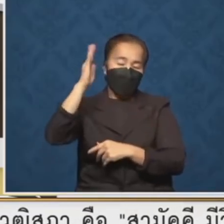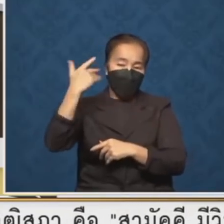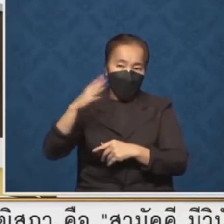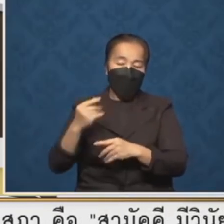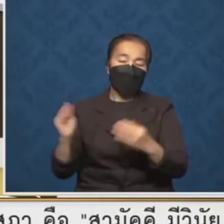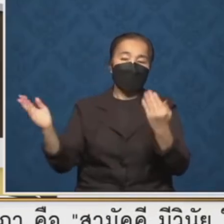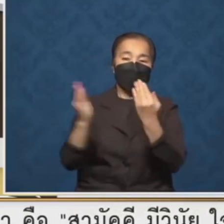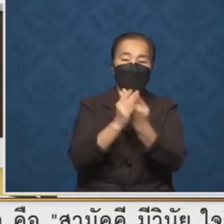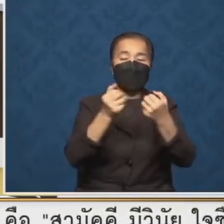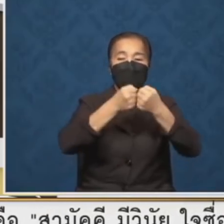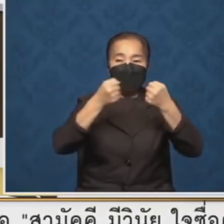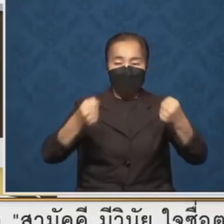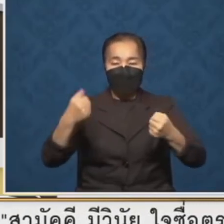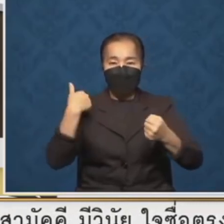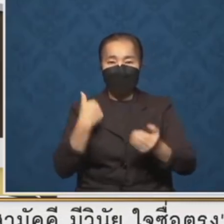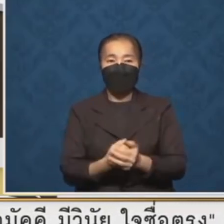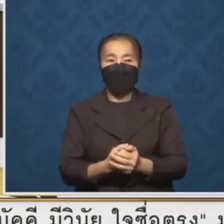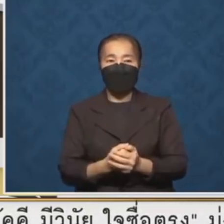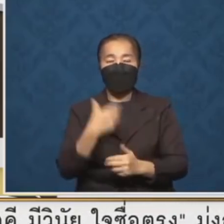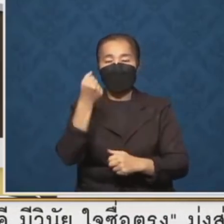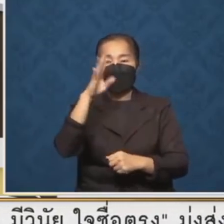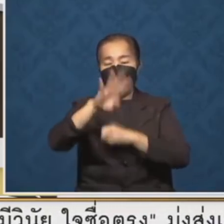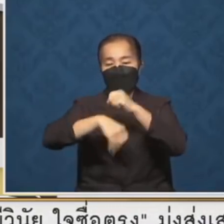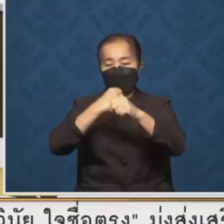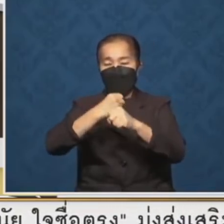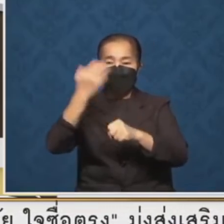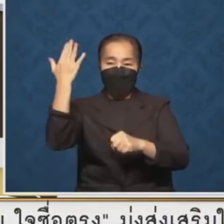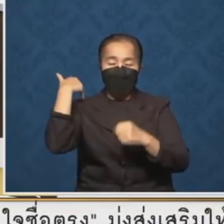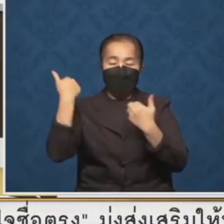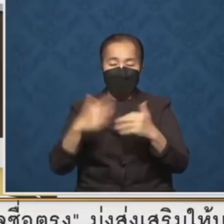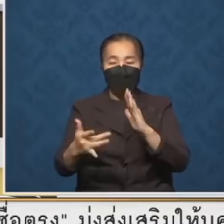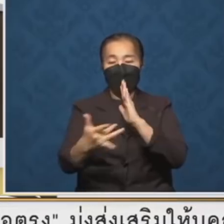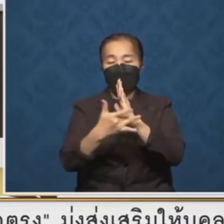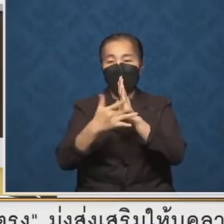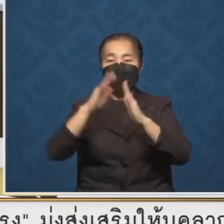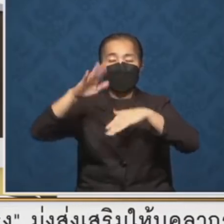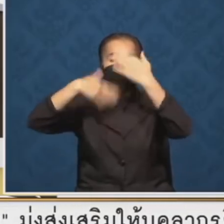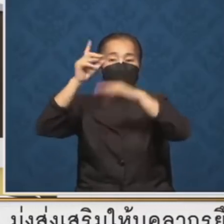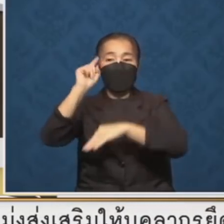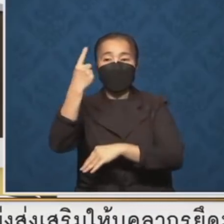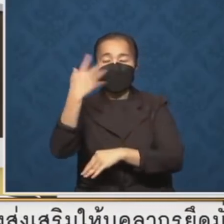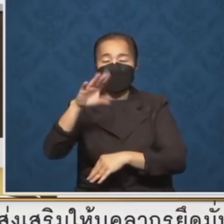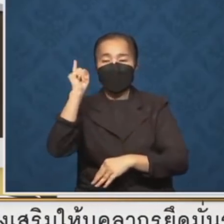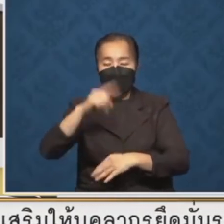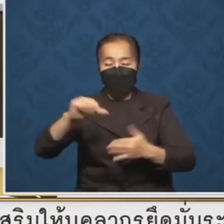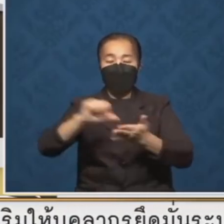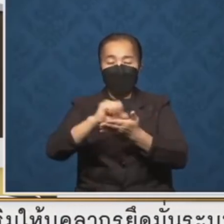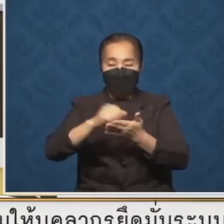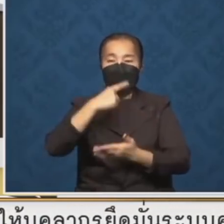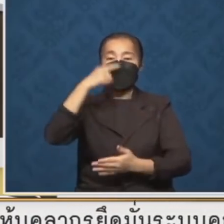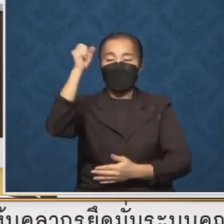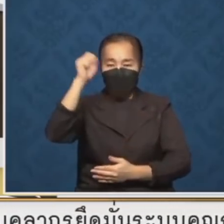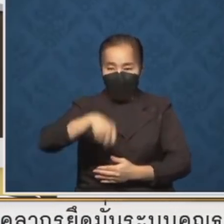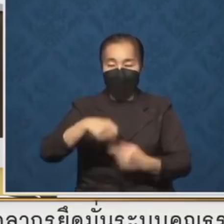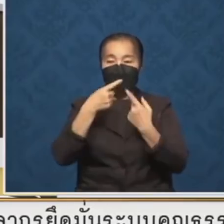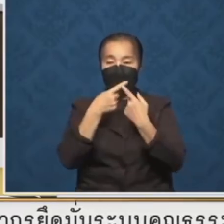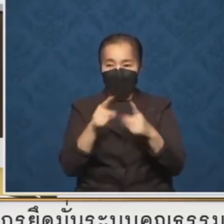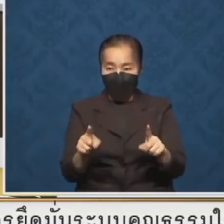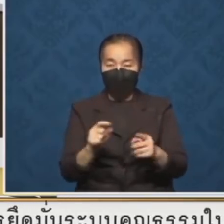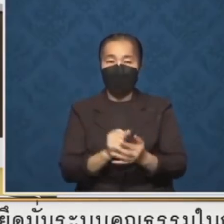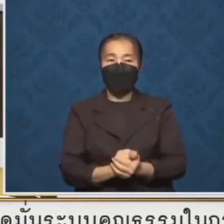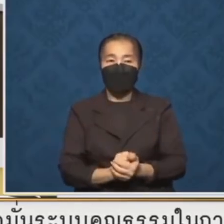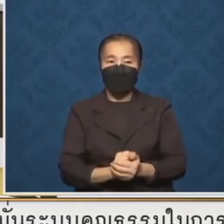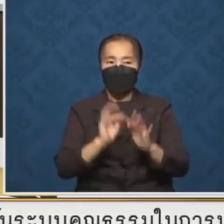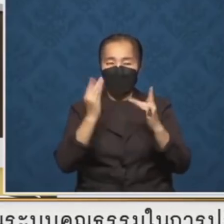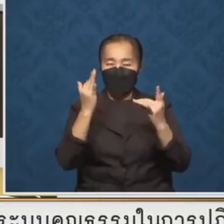ราอาจจะให้เหตุผลได้ว่า14ปีที่แล้วเทคโนโลยีมันเปลี่ยนไปเยอะครับต้องมีการปรับปรุงแต่เดี๋ยวผมจะค่อยเจา